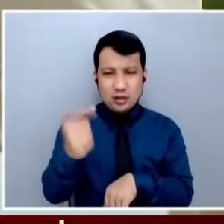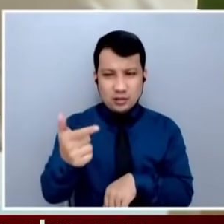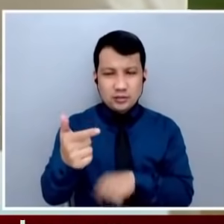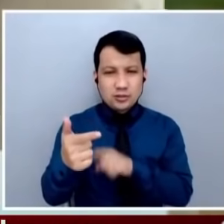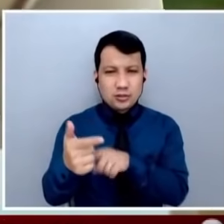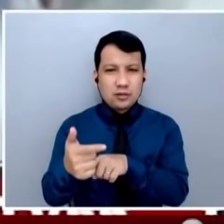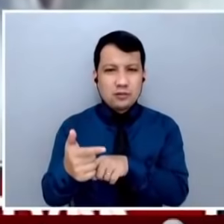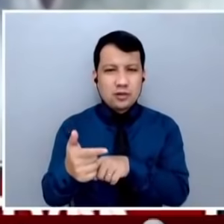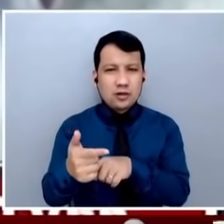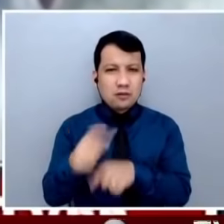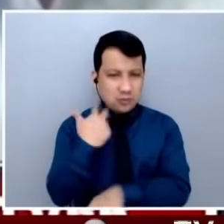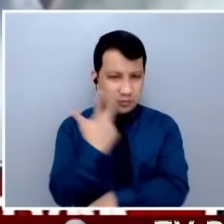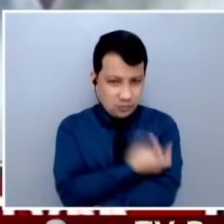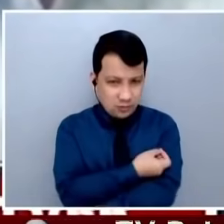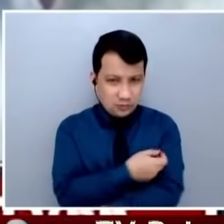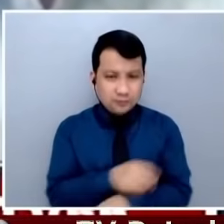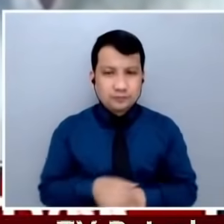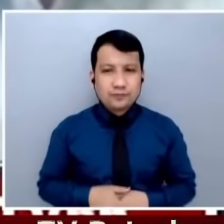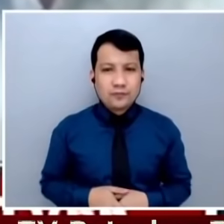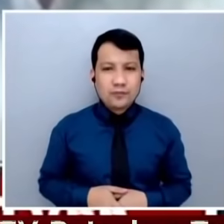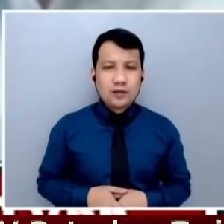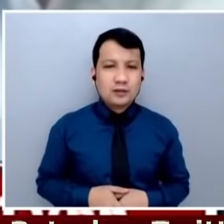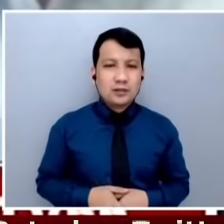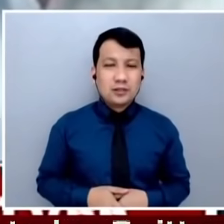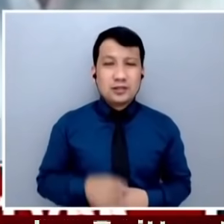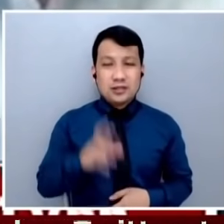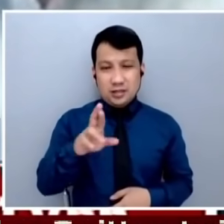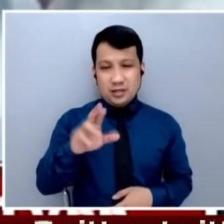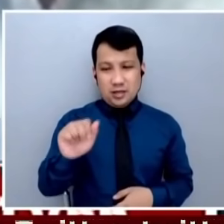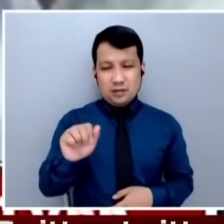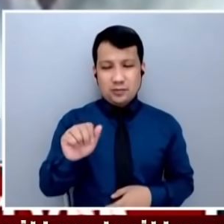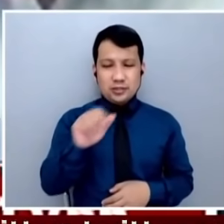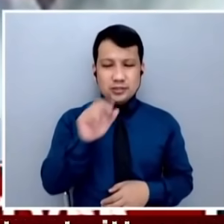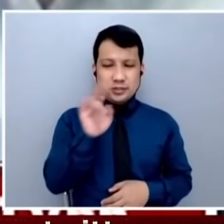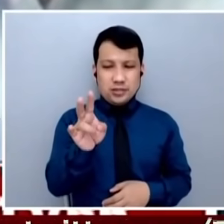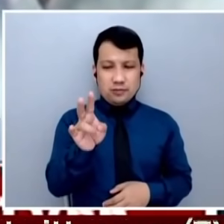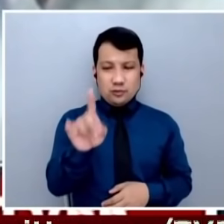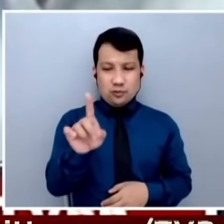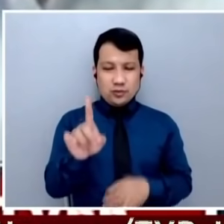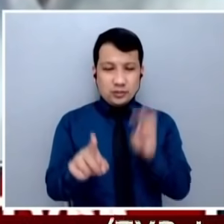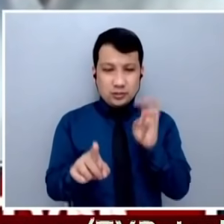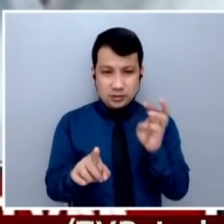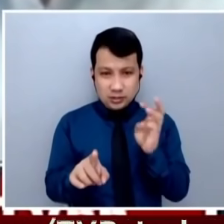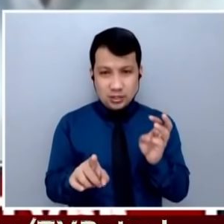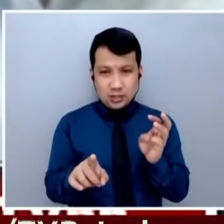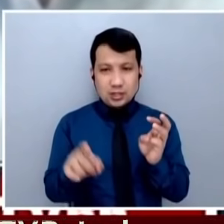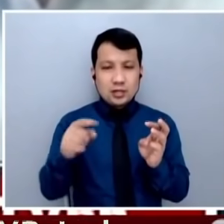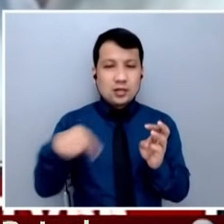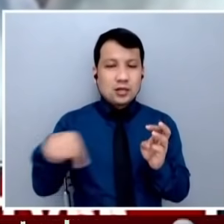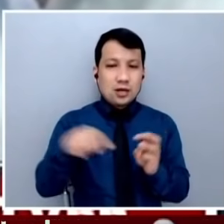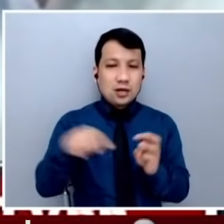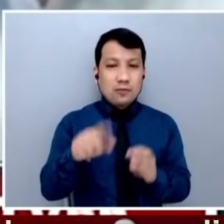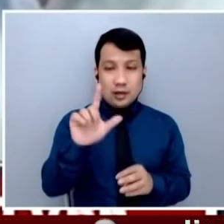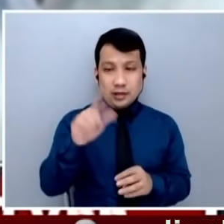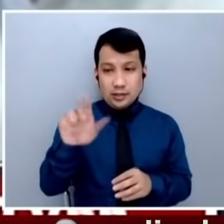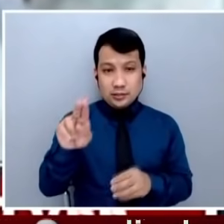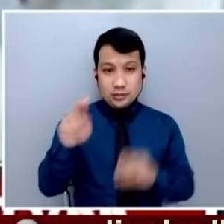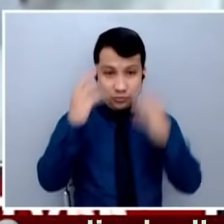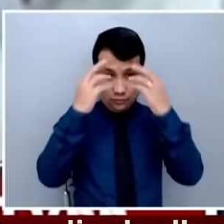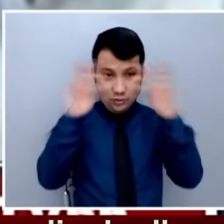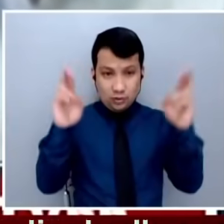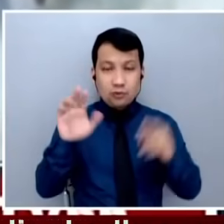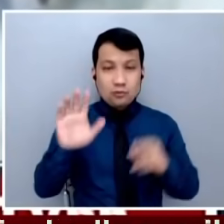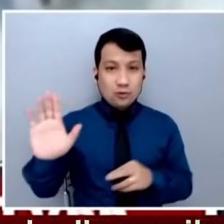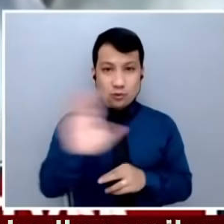ang pagbabakuna. Base po sa Republic Act 7160, ang ating mga local chief executives at kanilang